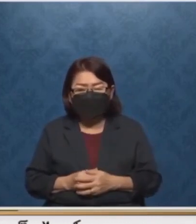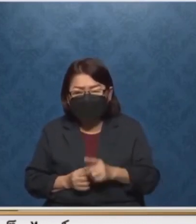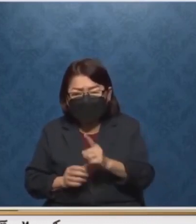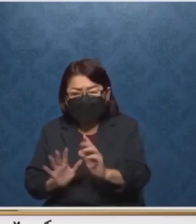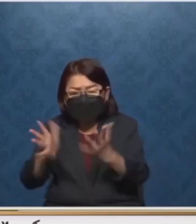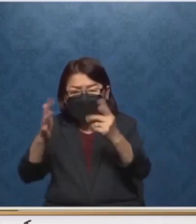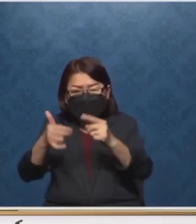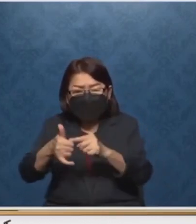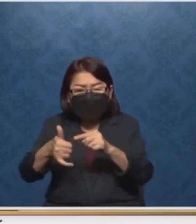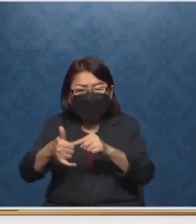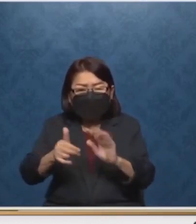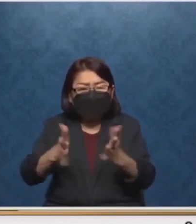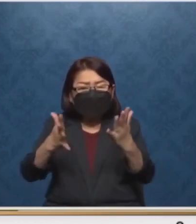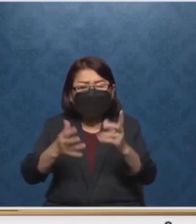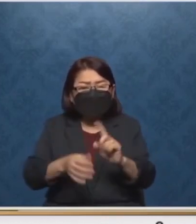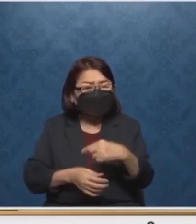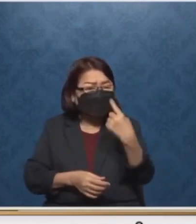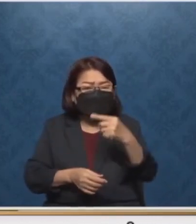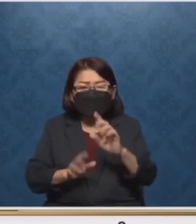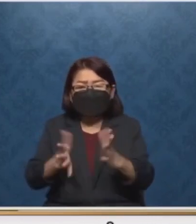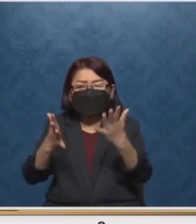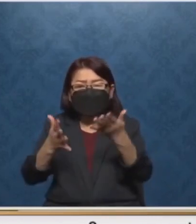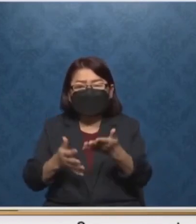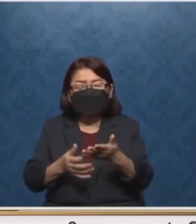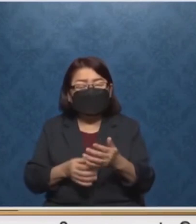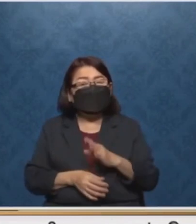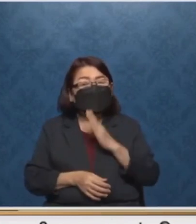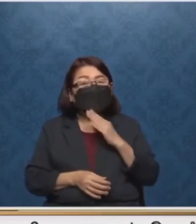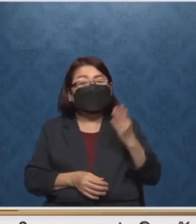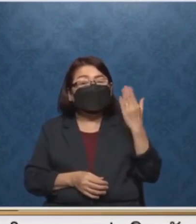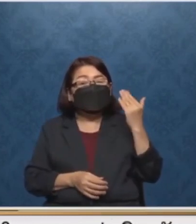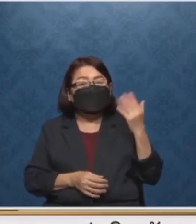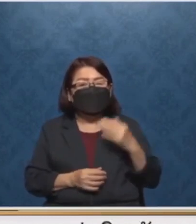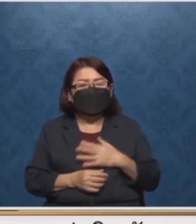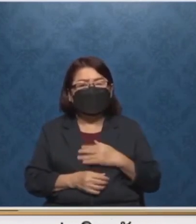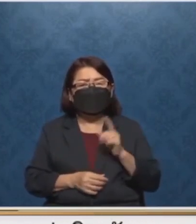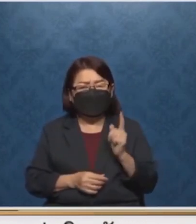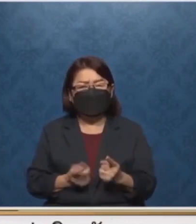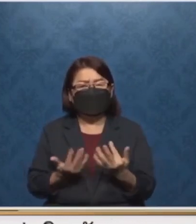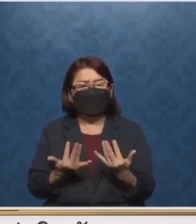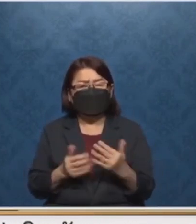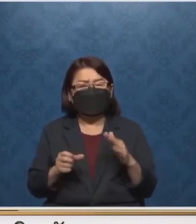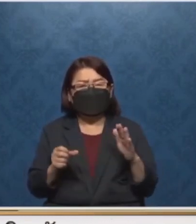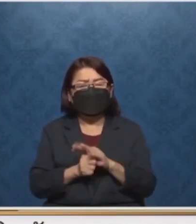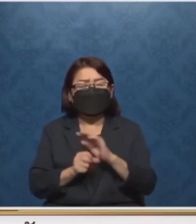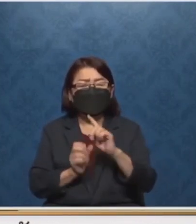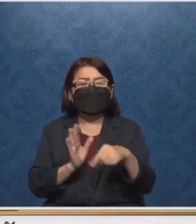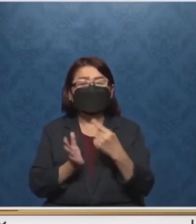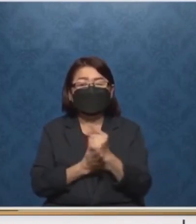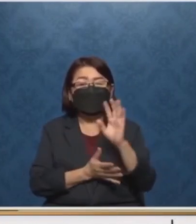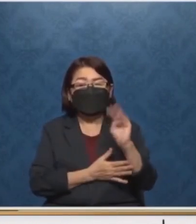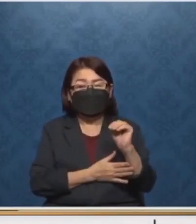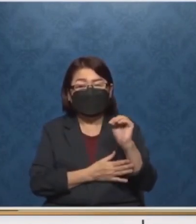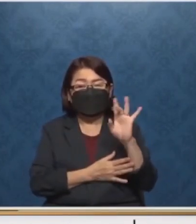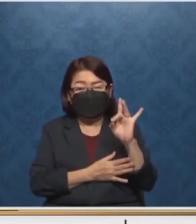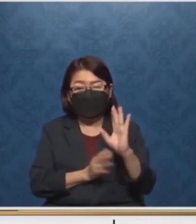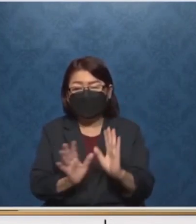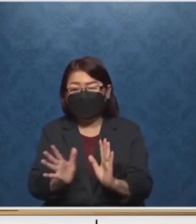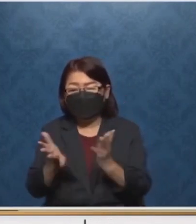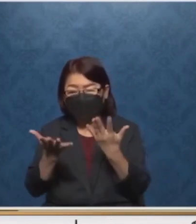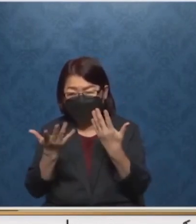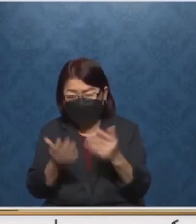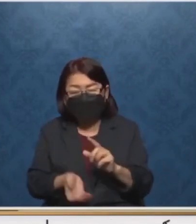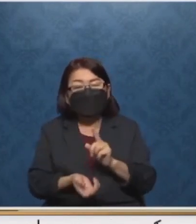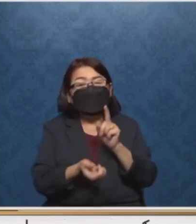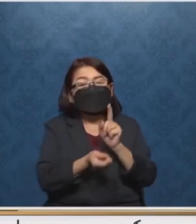บนะคะหายไปสักคนหนึ่งถ้าเป็นเมื่อก่อนเราจะต้องรอให้ครบ48ชั่วโมงเพื่อที่จะไปแจ้งความที่ส